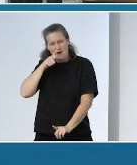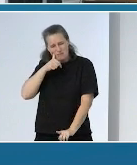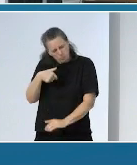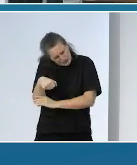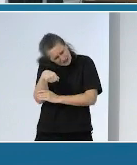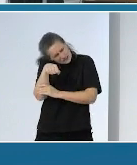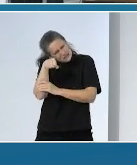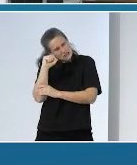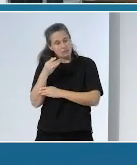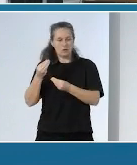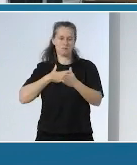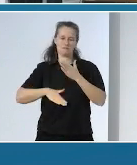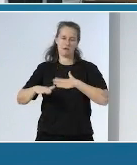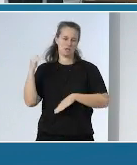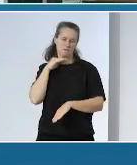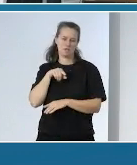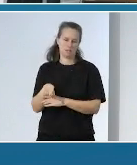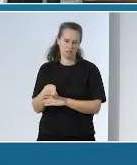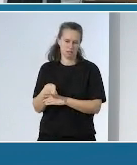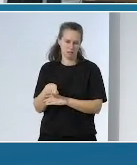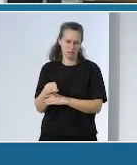de sa tête, ça la fatigue très vite.